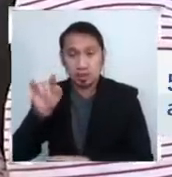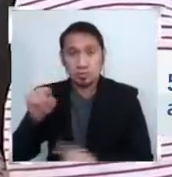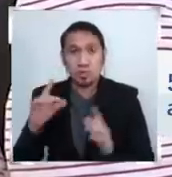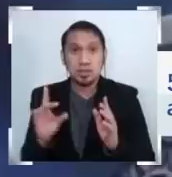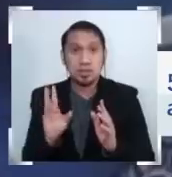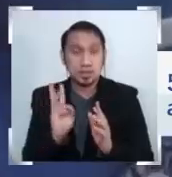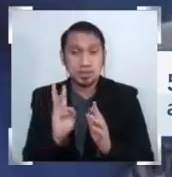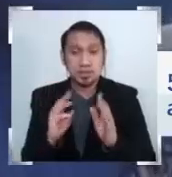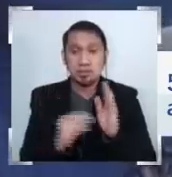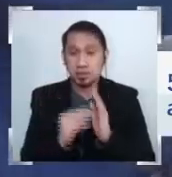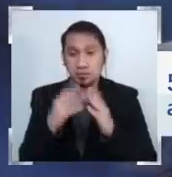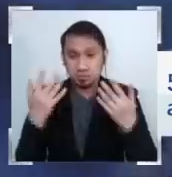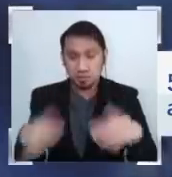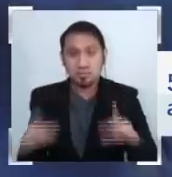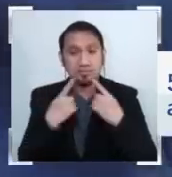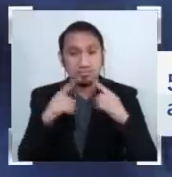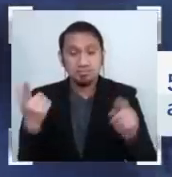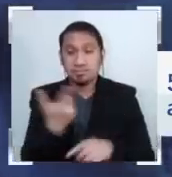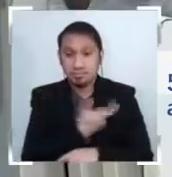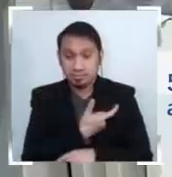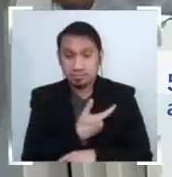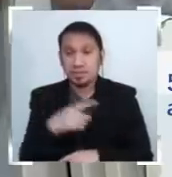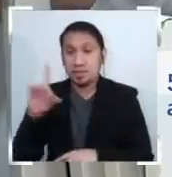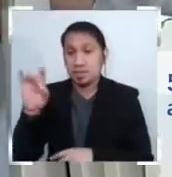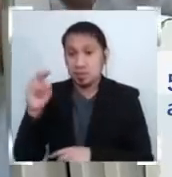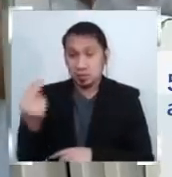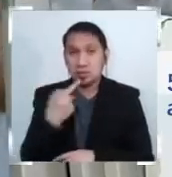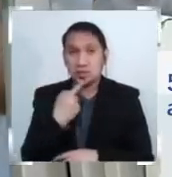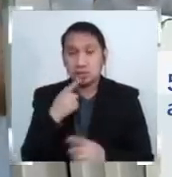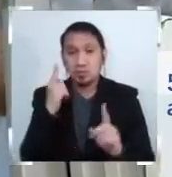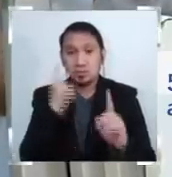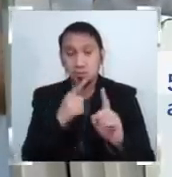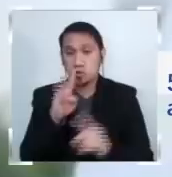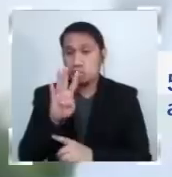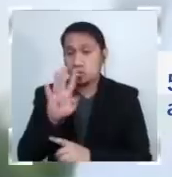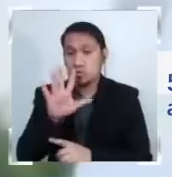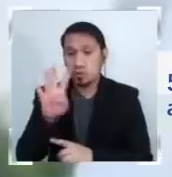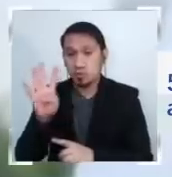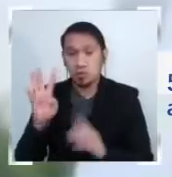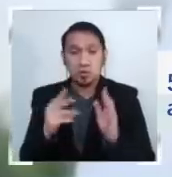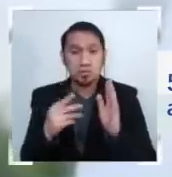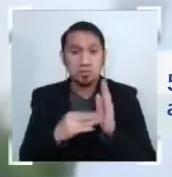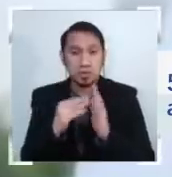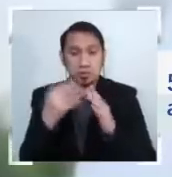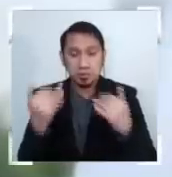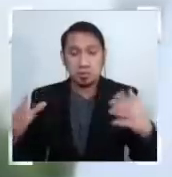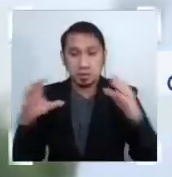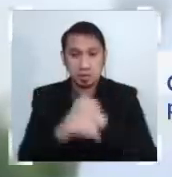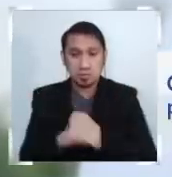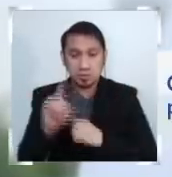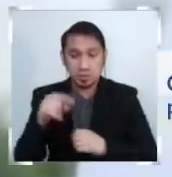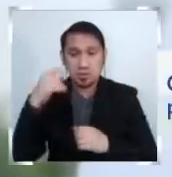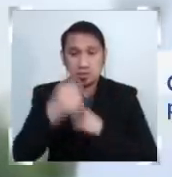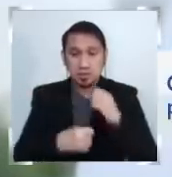bansa. Ayon sa Health Department, projection nila aabot sa 54 million yan bago matapos ang taong ito. Kung ang molecular biologist at Octa Research